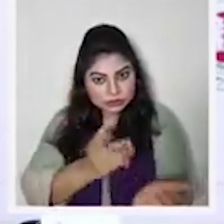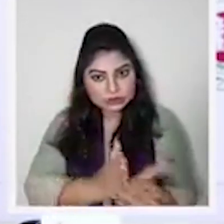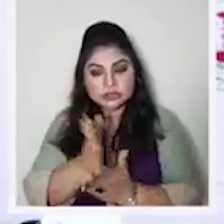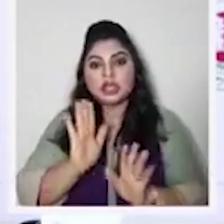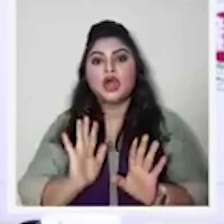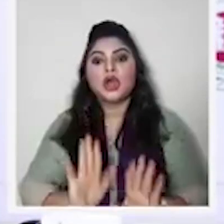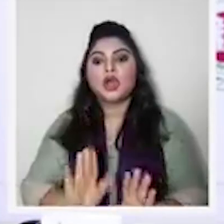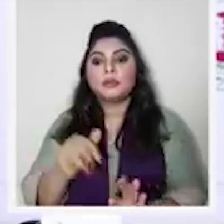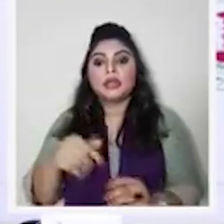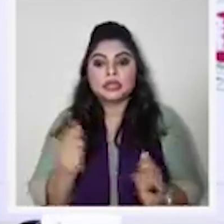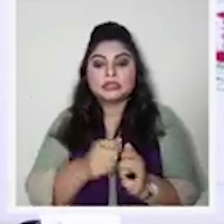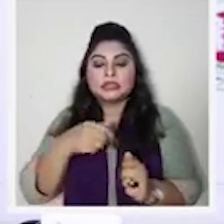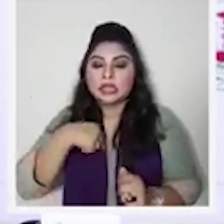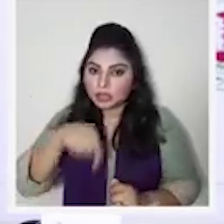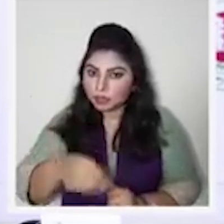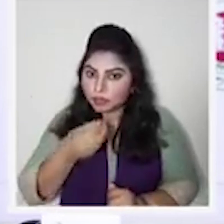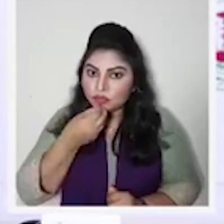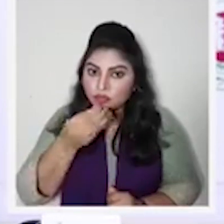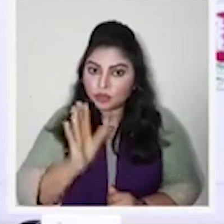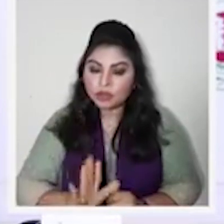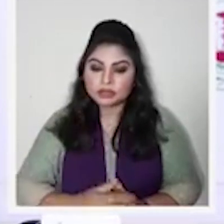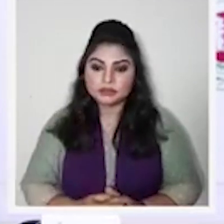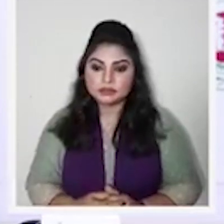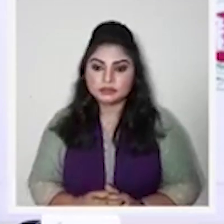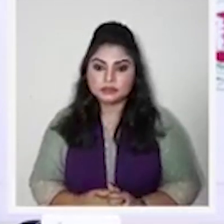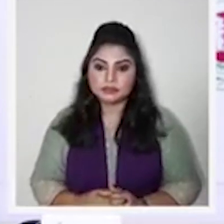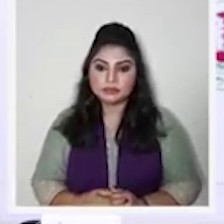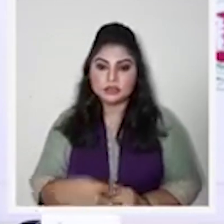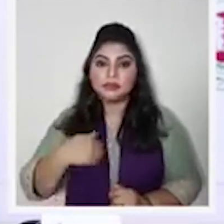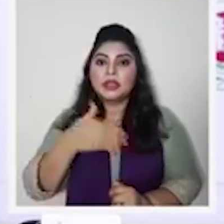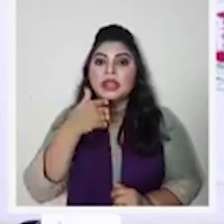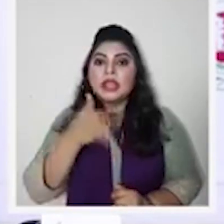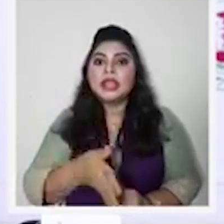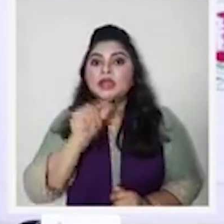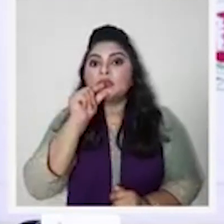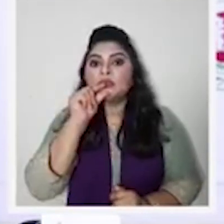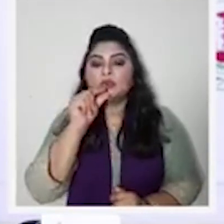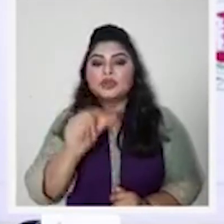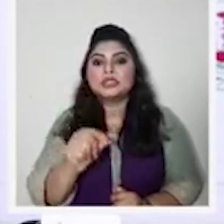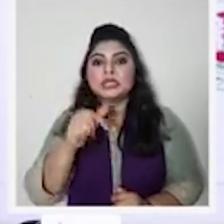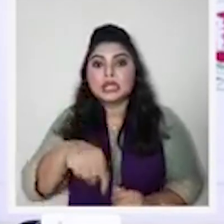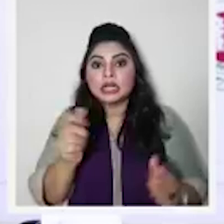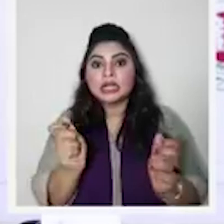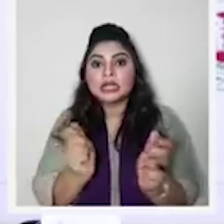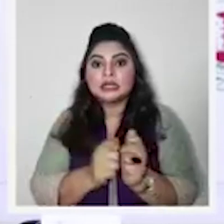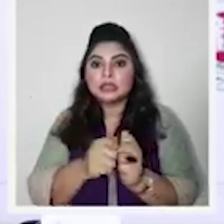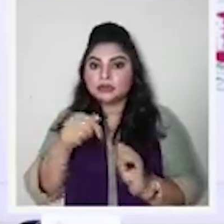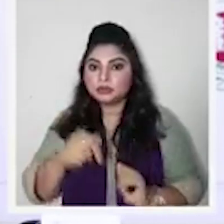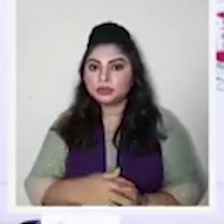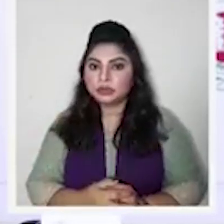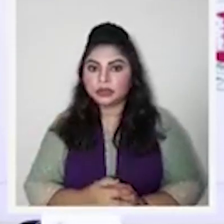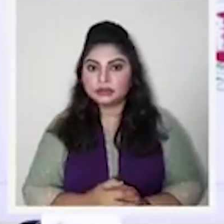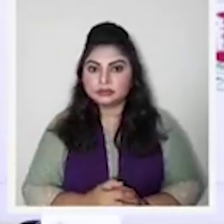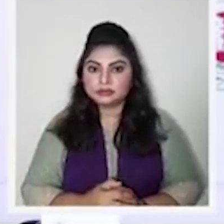সামগ্রী পরিধান ও খোলার বিষয়ে সঠিক নিয়ম অনুসরণ করুন। ব্যক্তিগত জীবনে, কর্মক্ষেত্র ও বাসায় উভয়